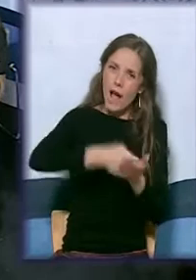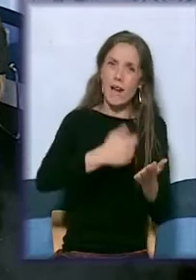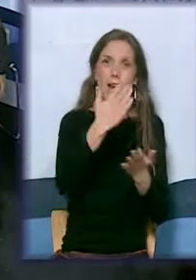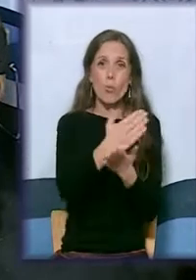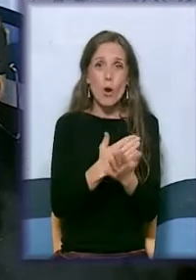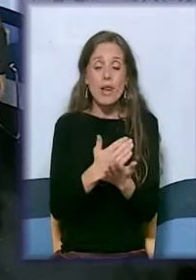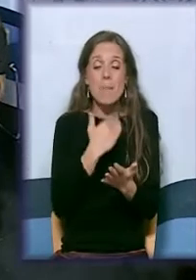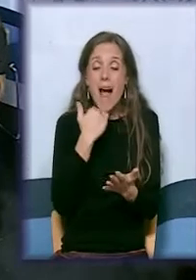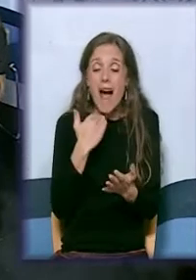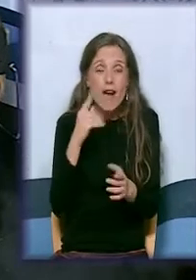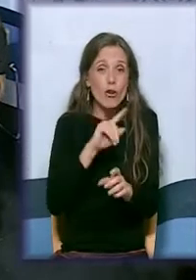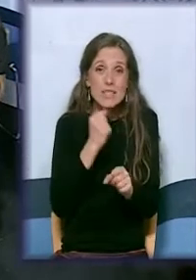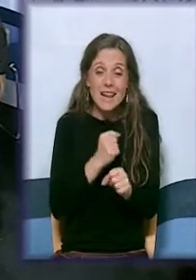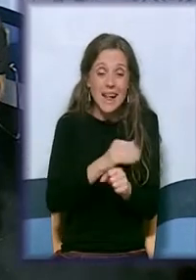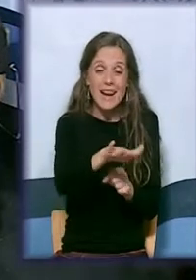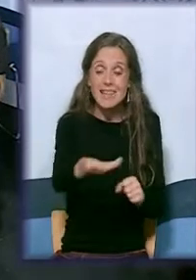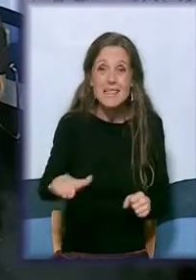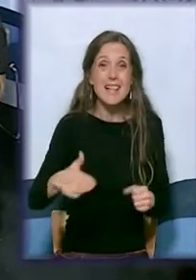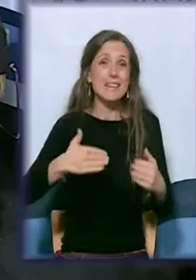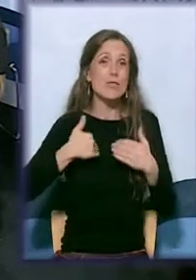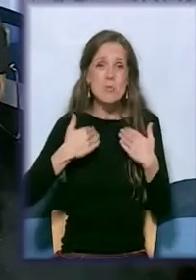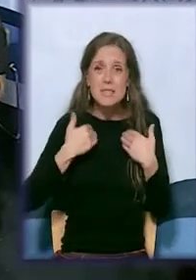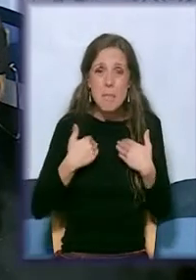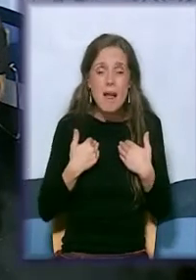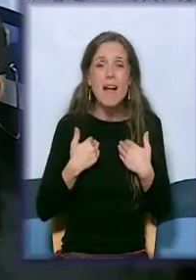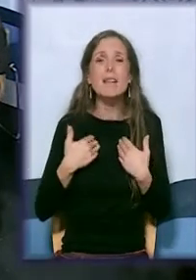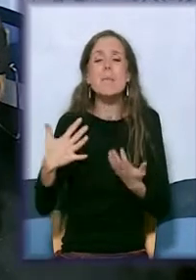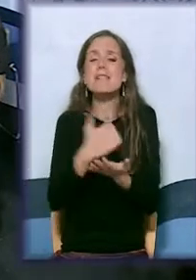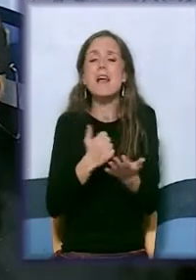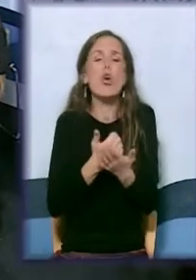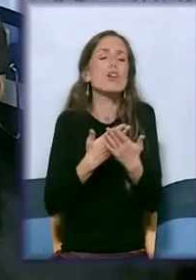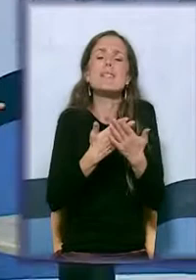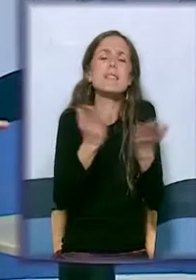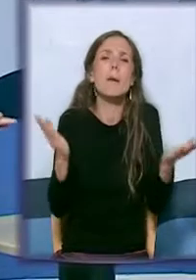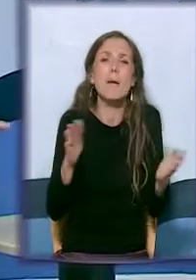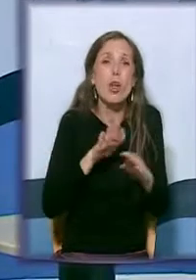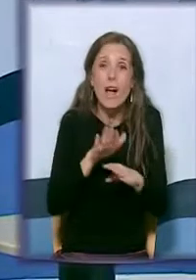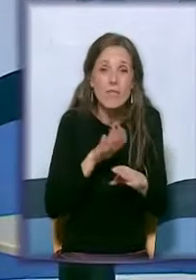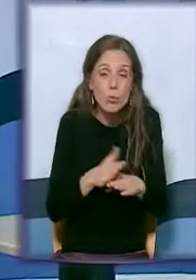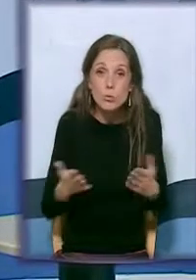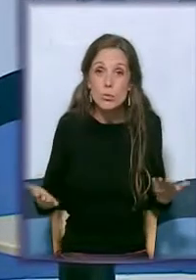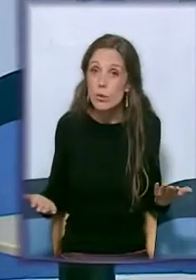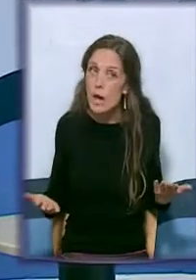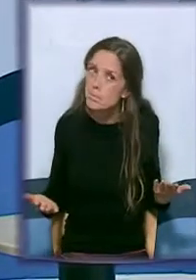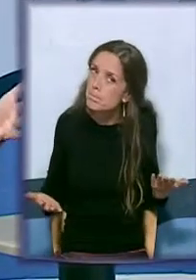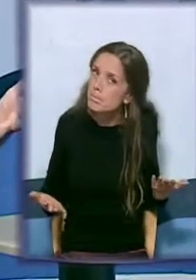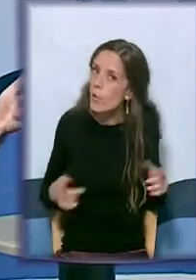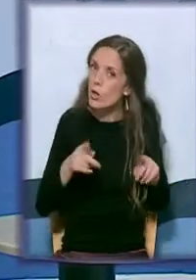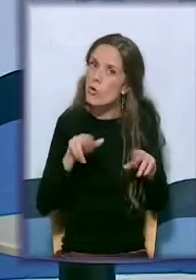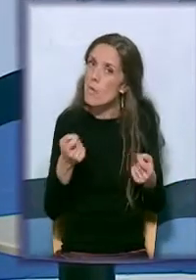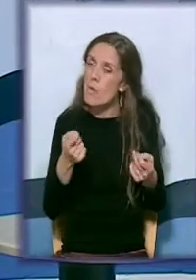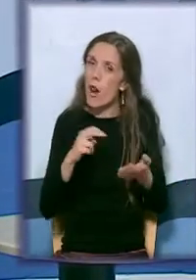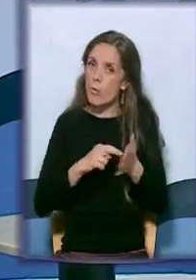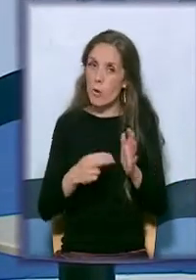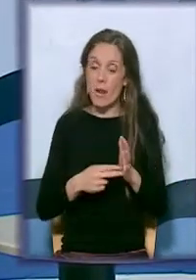ukoliko se ne radi sa decom, sa mladima, uopšteno sa korisnicima bilo kakvih usluga, onda tu ima malo problema. Evo i mi kada